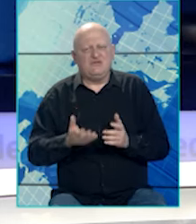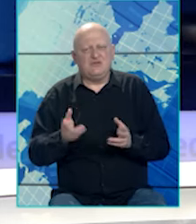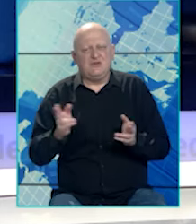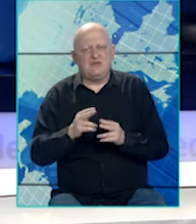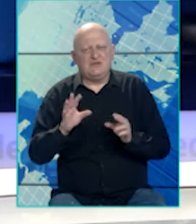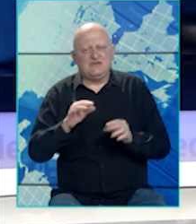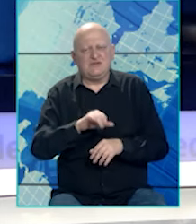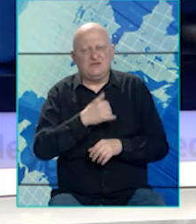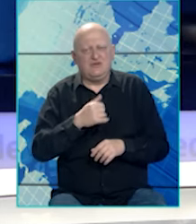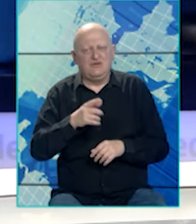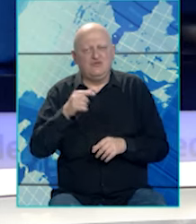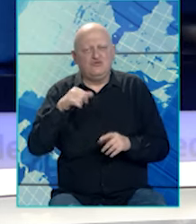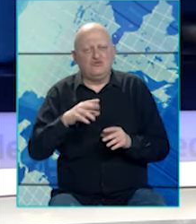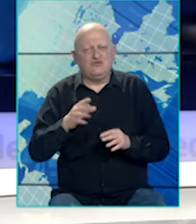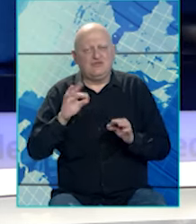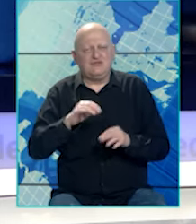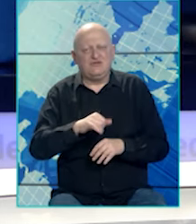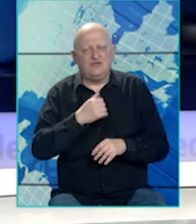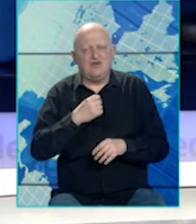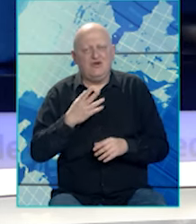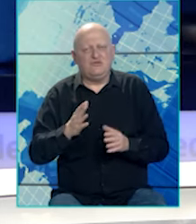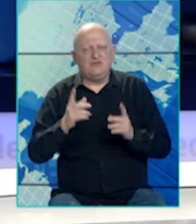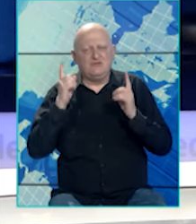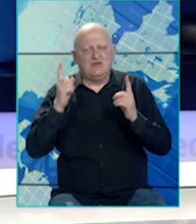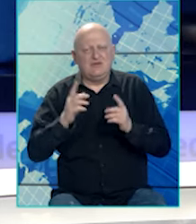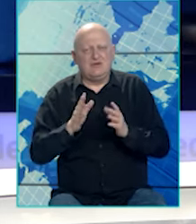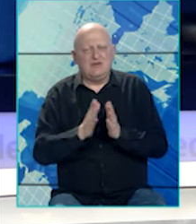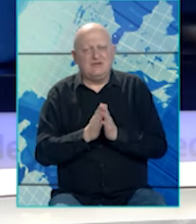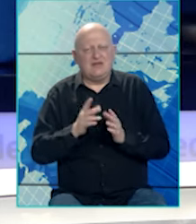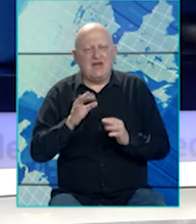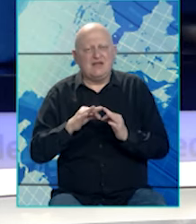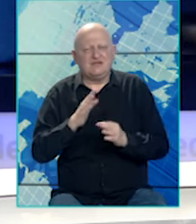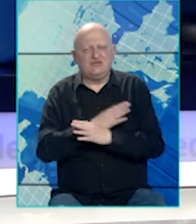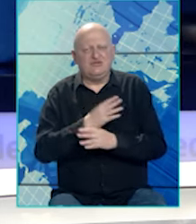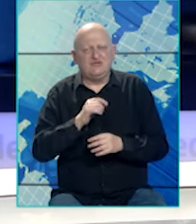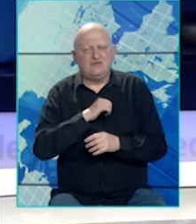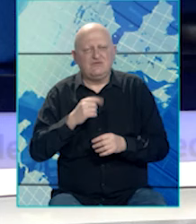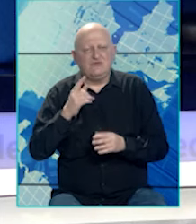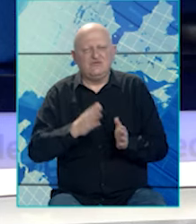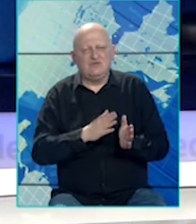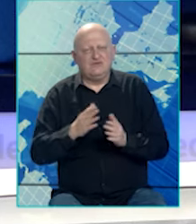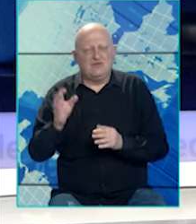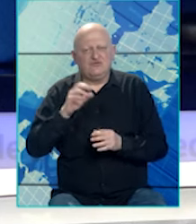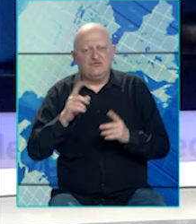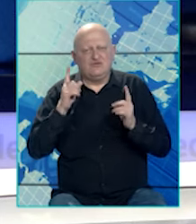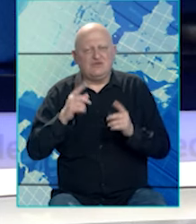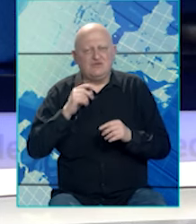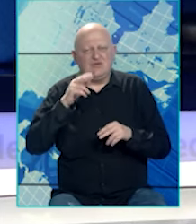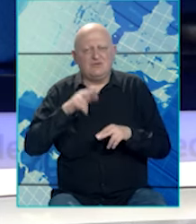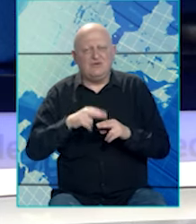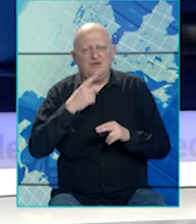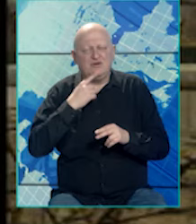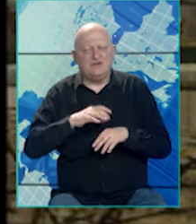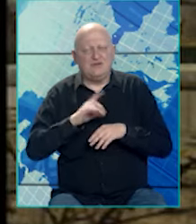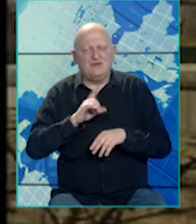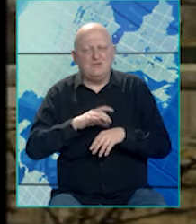već najmanje desetljeće. U julu će biti 10 godina od presude po apelaciji Azre Zornić, samo jedne u nizu Evropskog suda za ljudska